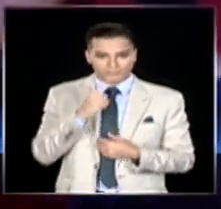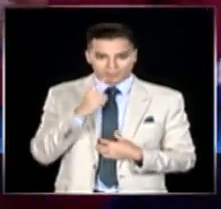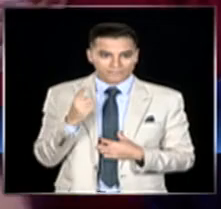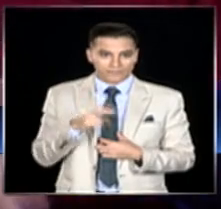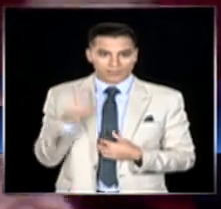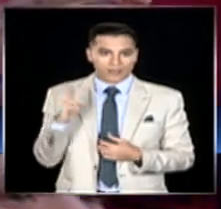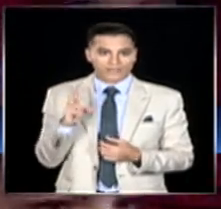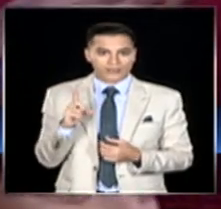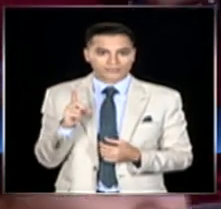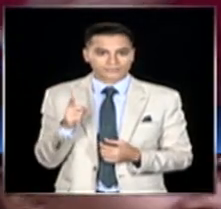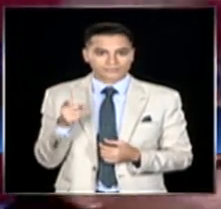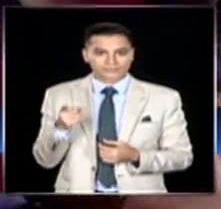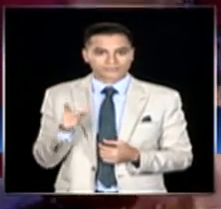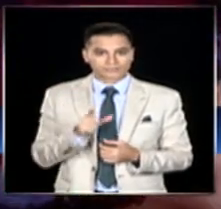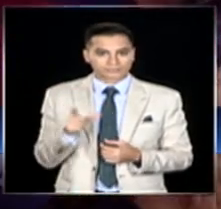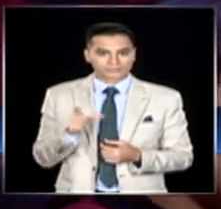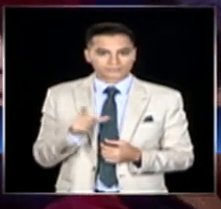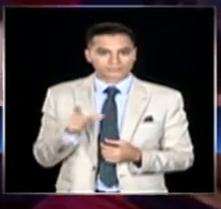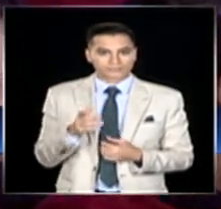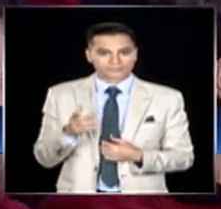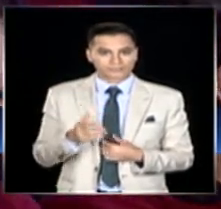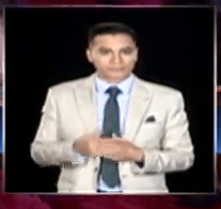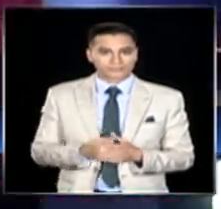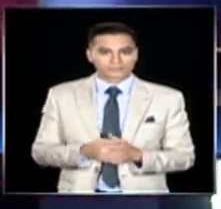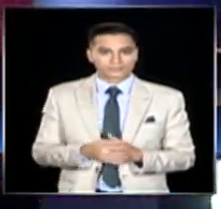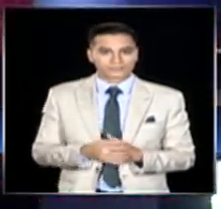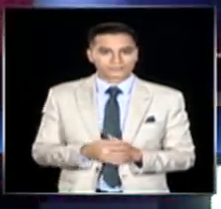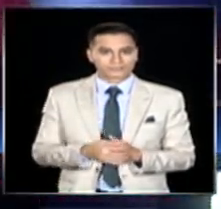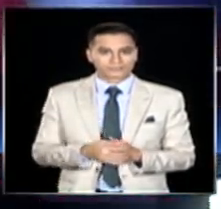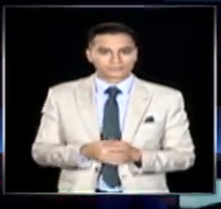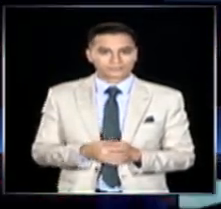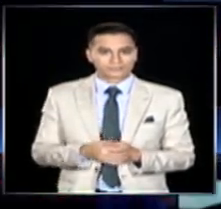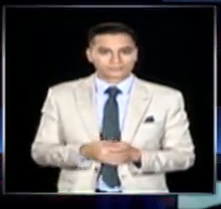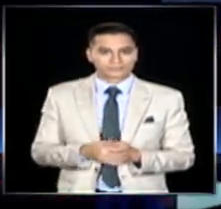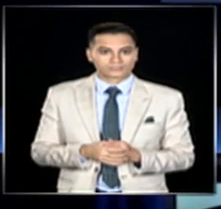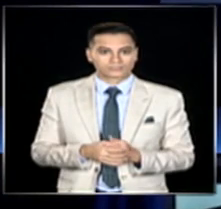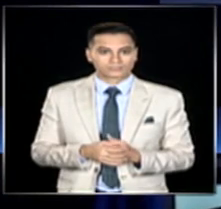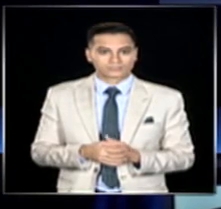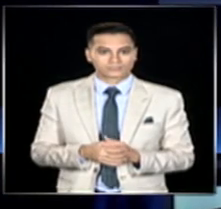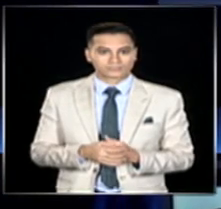خطفت 25 نقطة في 3-4 ثواني. برافو عليك.